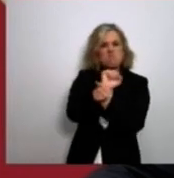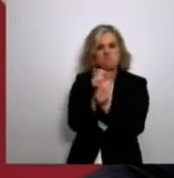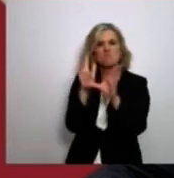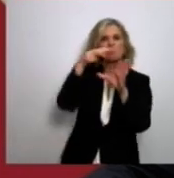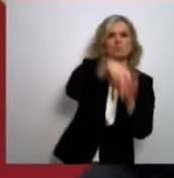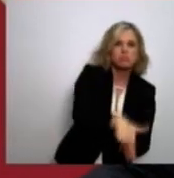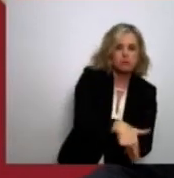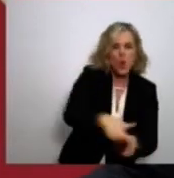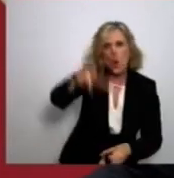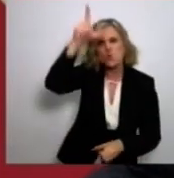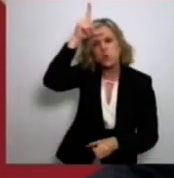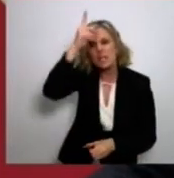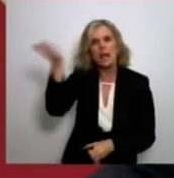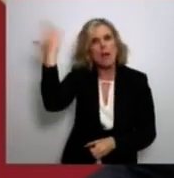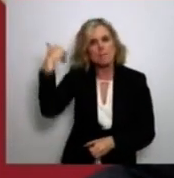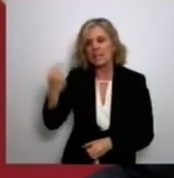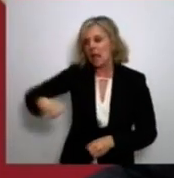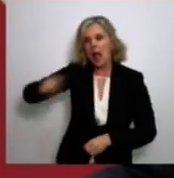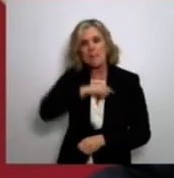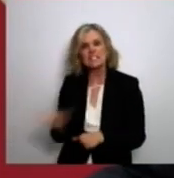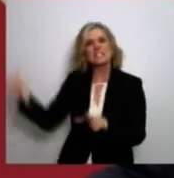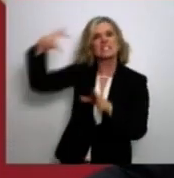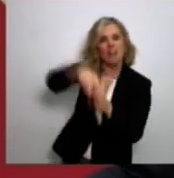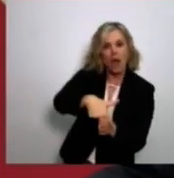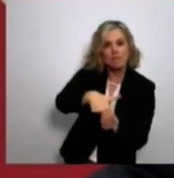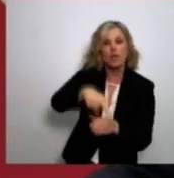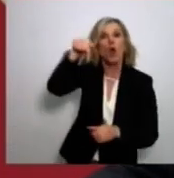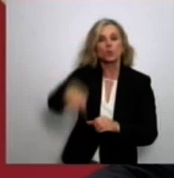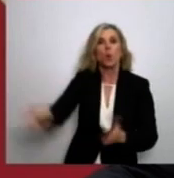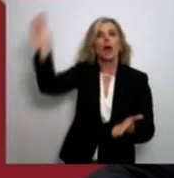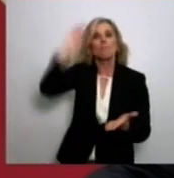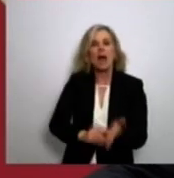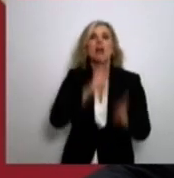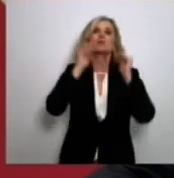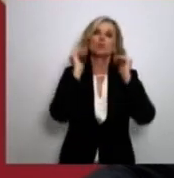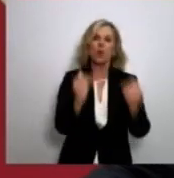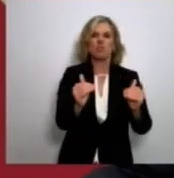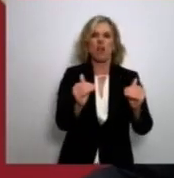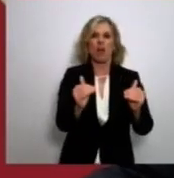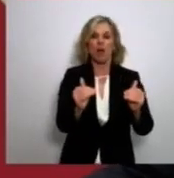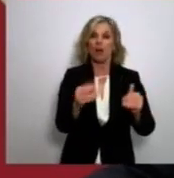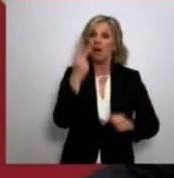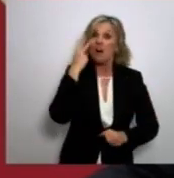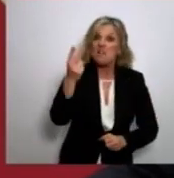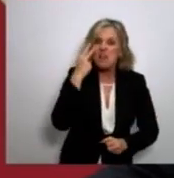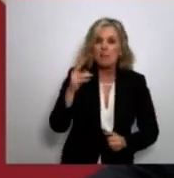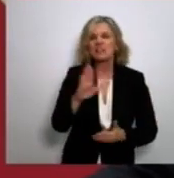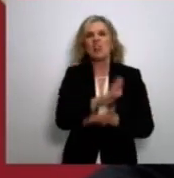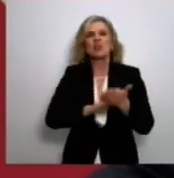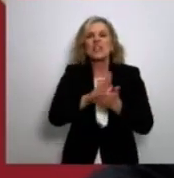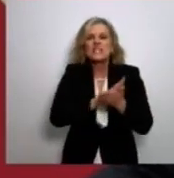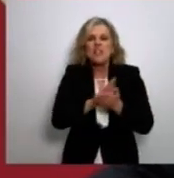την τουρκιά πάνω από το κεφάλι μας. Και βλέπουμε διάφορα μορφώματα της άκρας δεξιάς, διάφορες παραθρησκευτικές